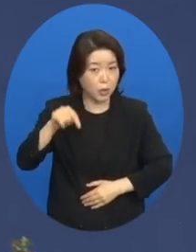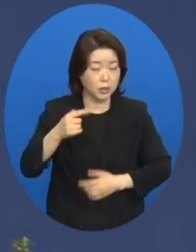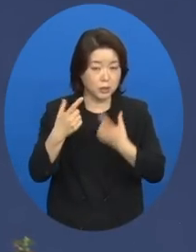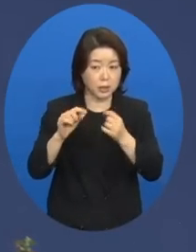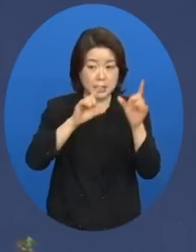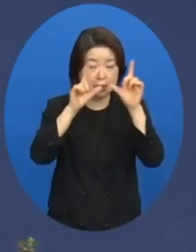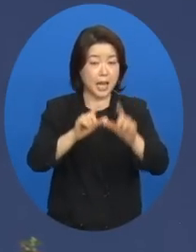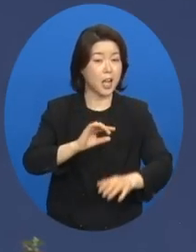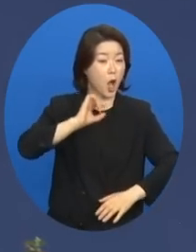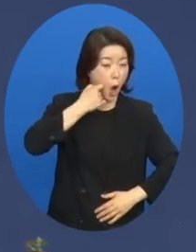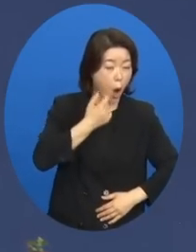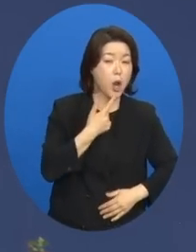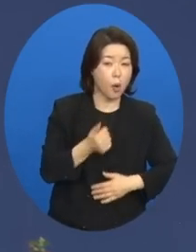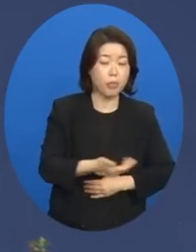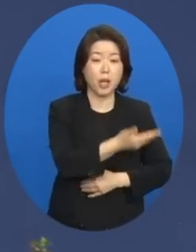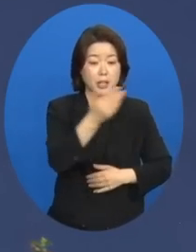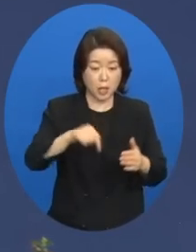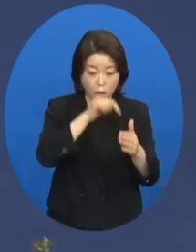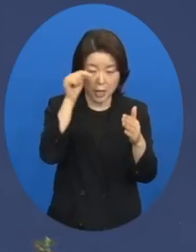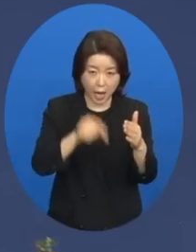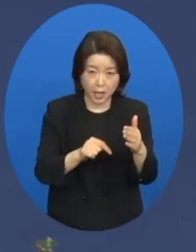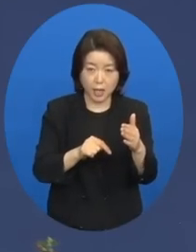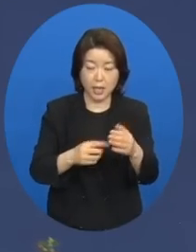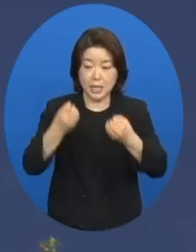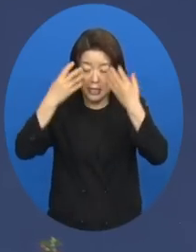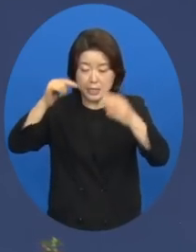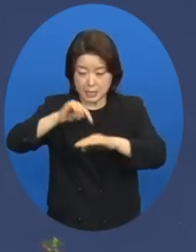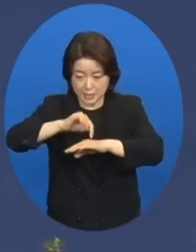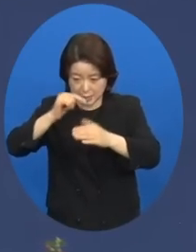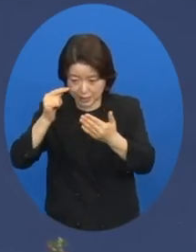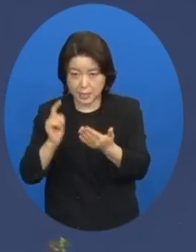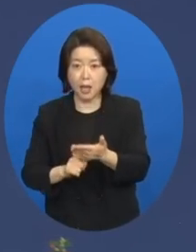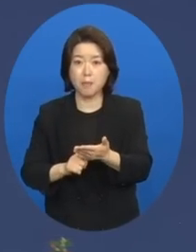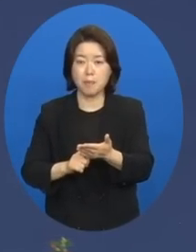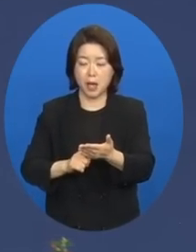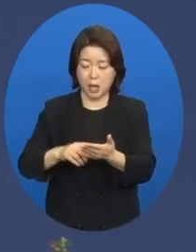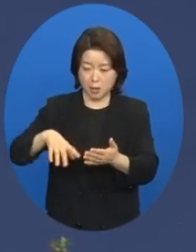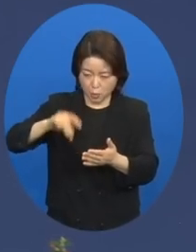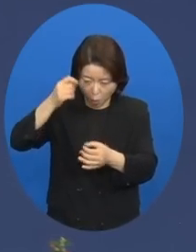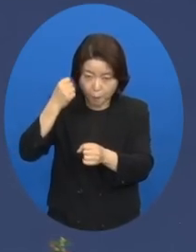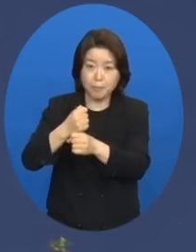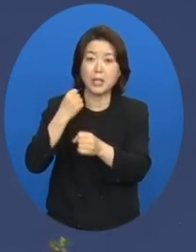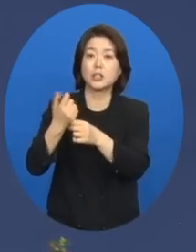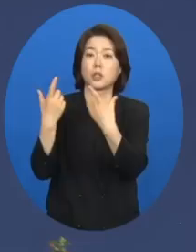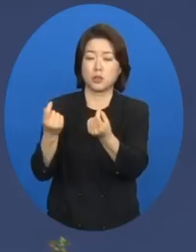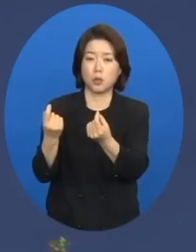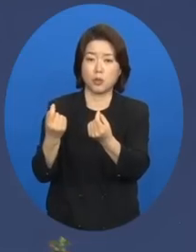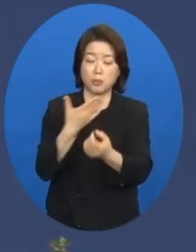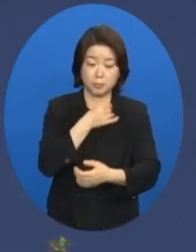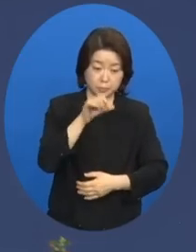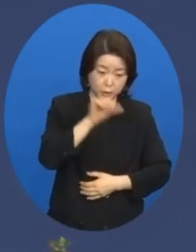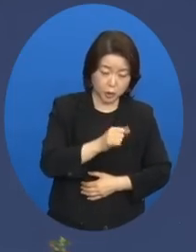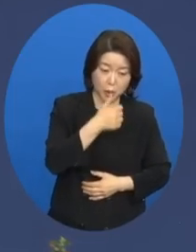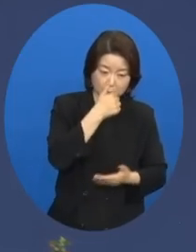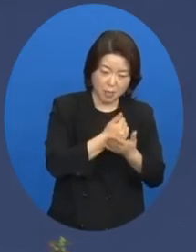수 없었던 너희 안에 새 마음을 창조하셔서 저주받은 죄에 길들여진 옛